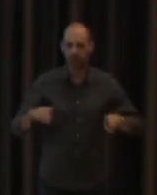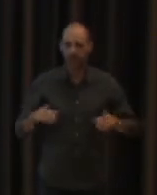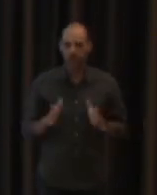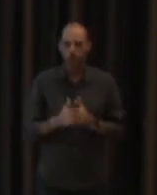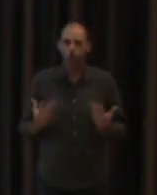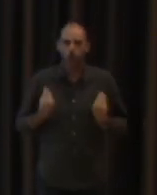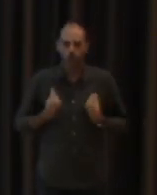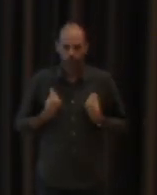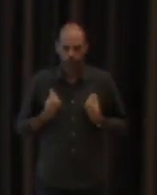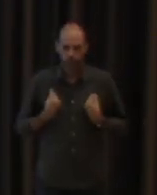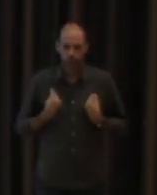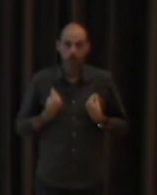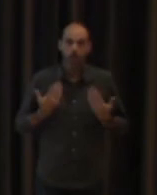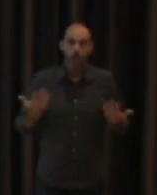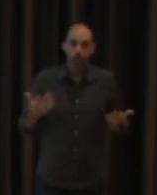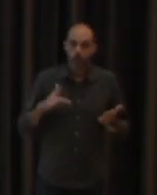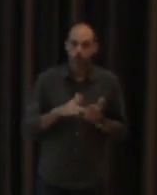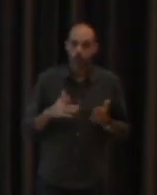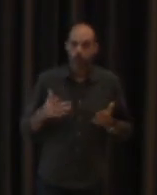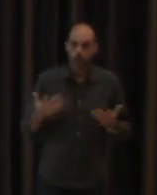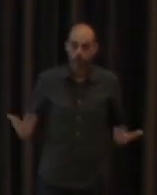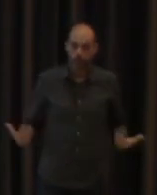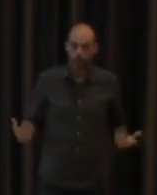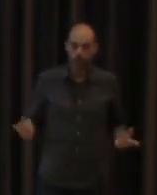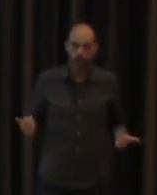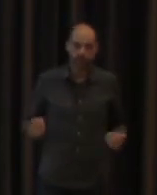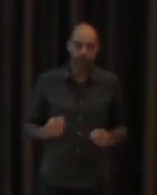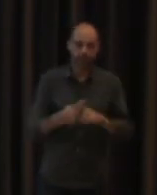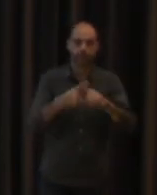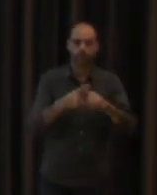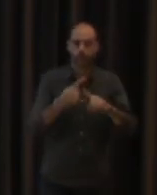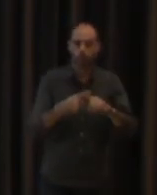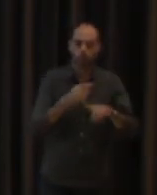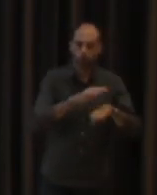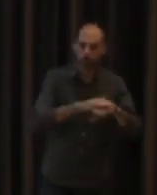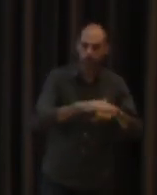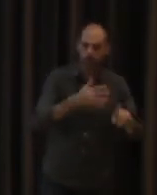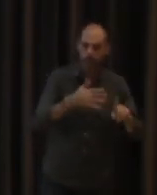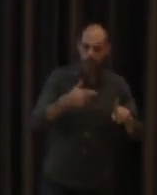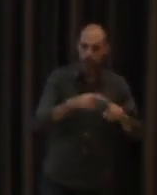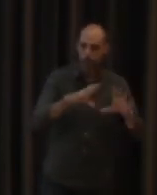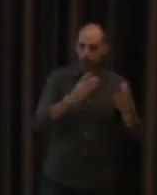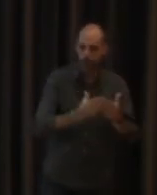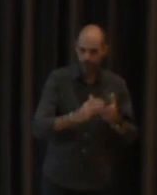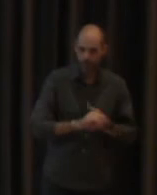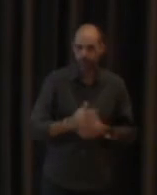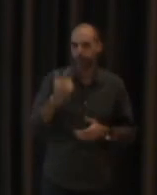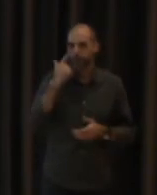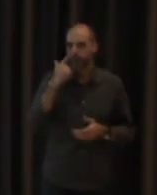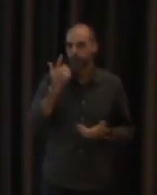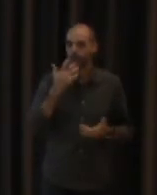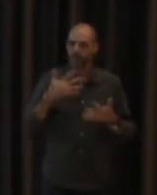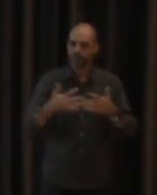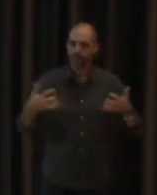algun moment es troben perquè el verb viatjat pot predicar holísticament, l'altre, en canvi, ho ha de fer. Mireu ara